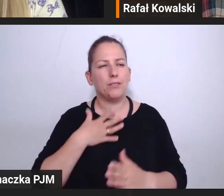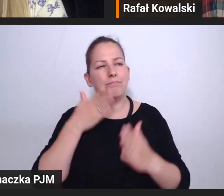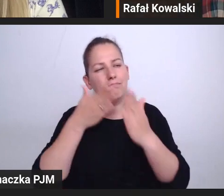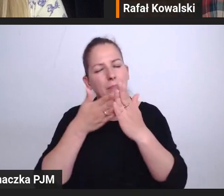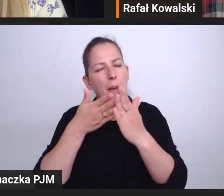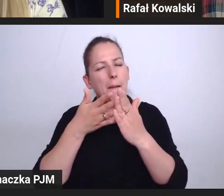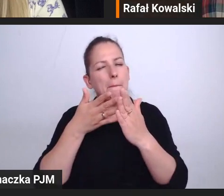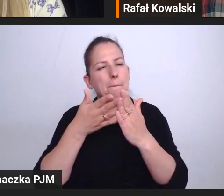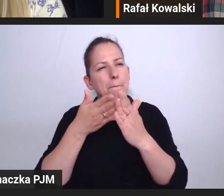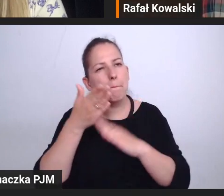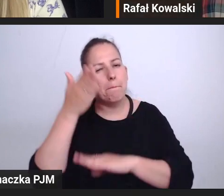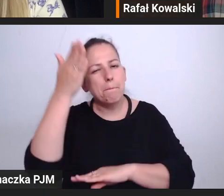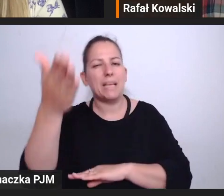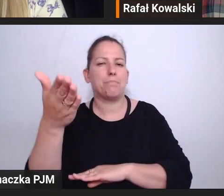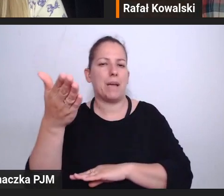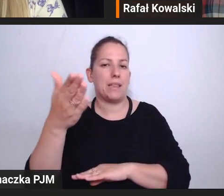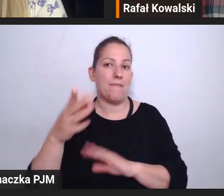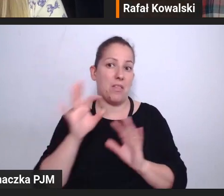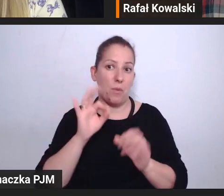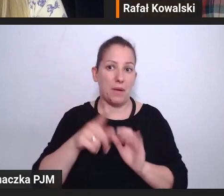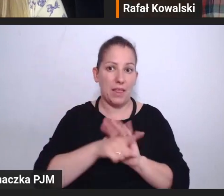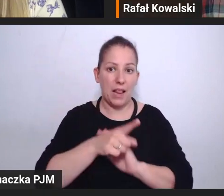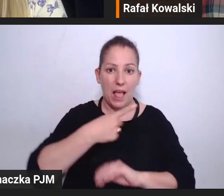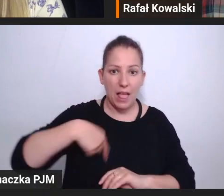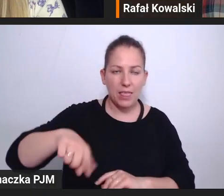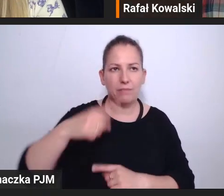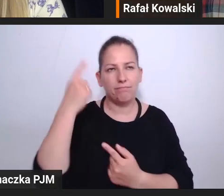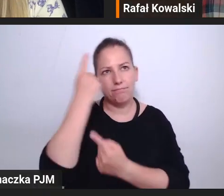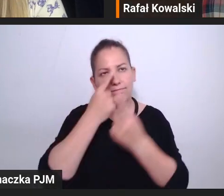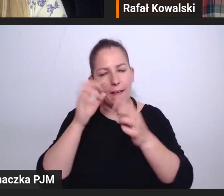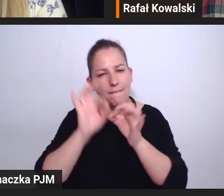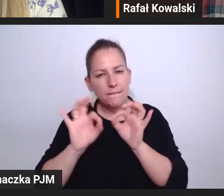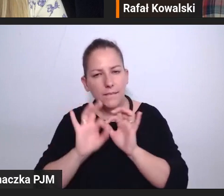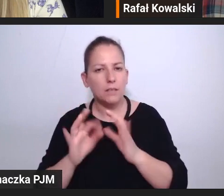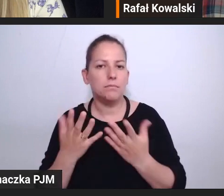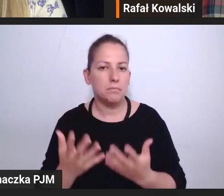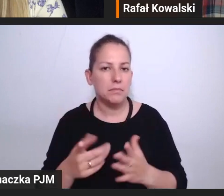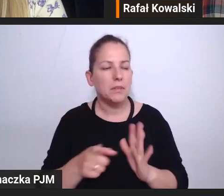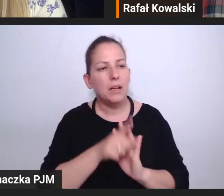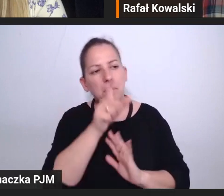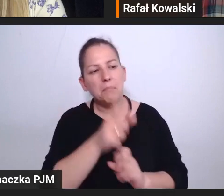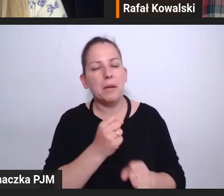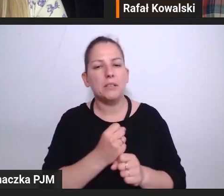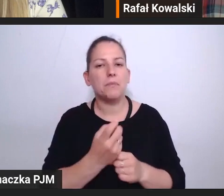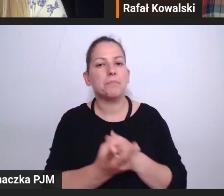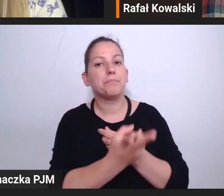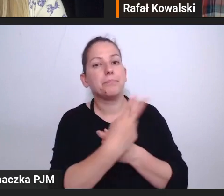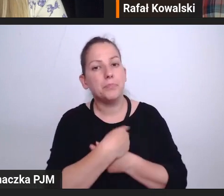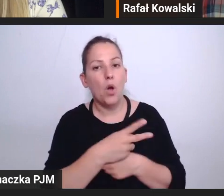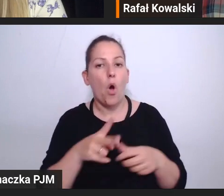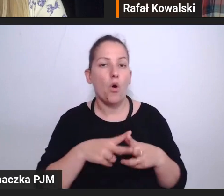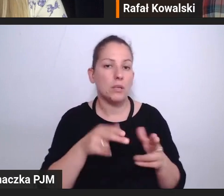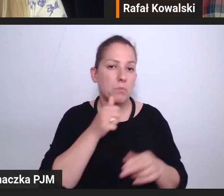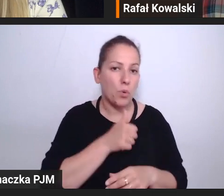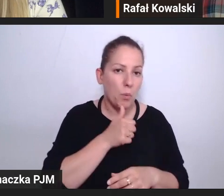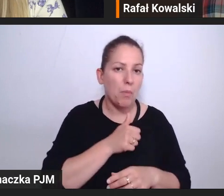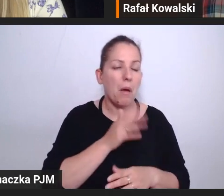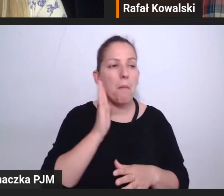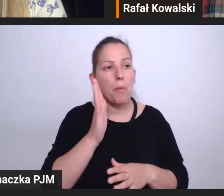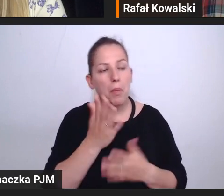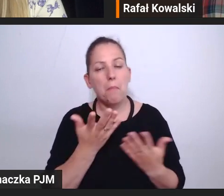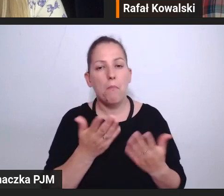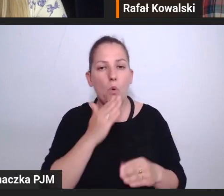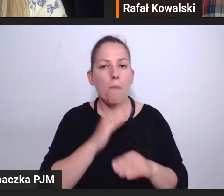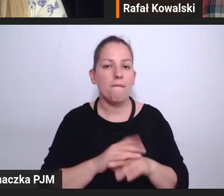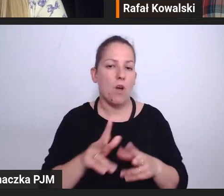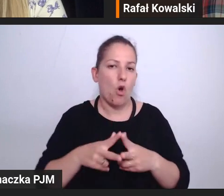To będzie pewnie dobre i dla nas, bo będziemy mieli to przemyślane i dla tego pracownika, który na ten okres próbny, a potem na umowę